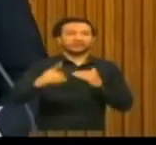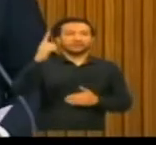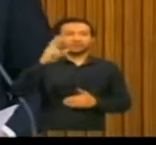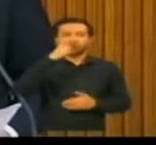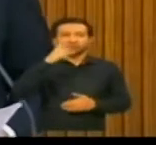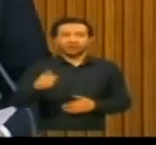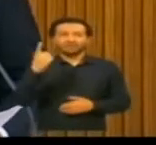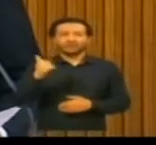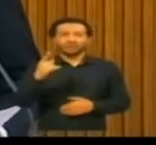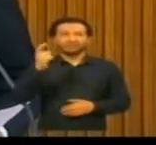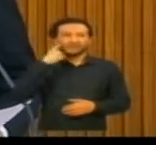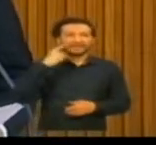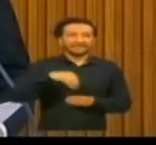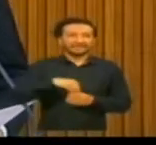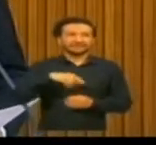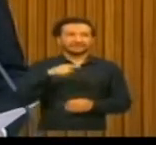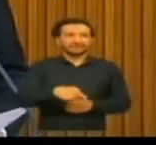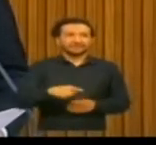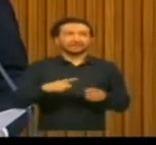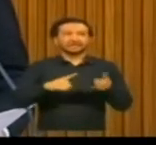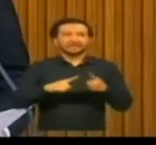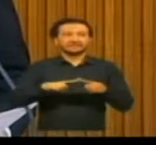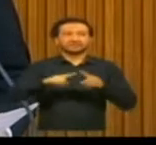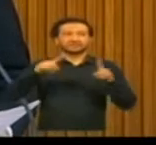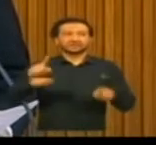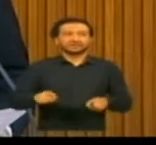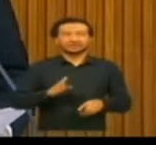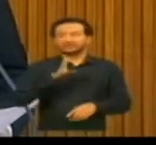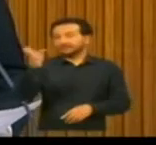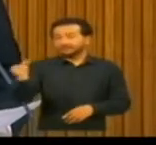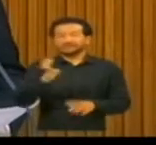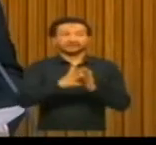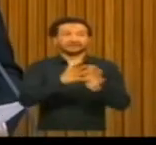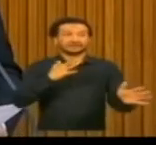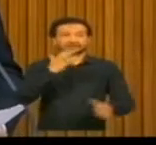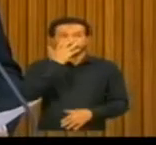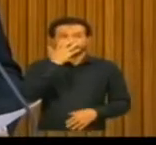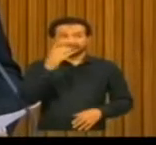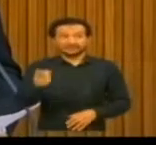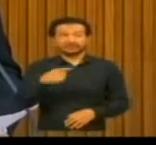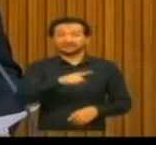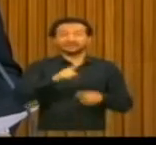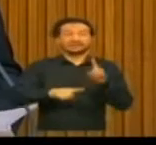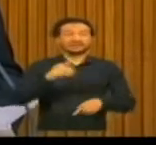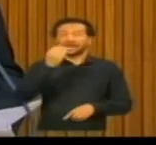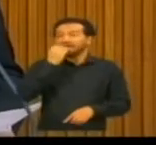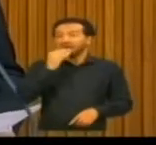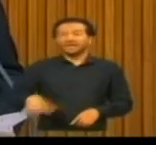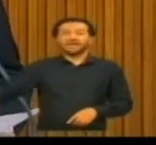soğan, bir kilo patates için Tanzim satış çadırlarının önünde sıra beklerken saray